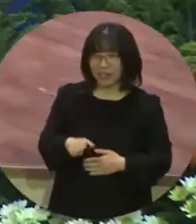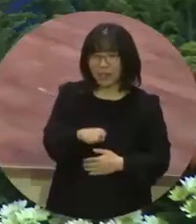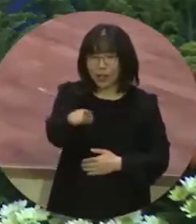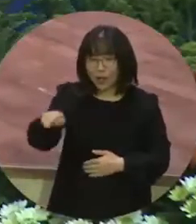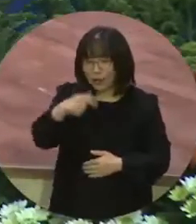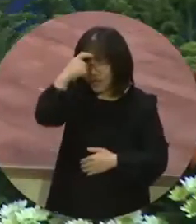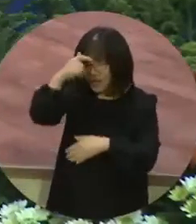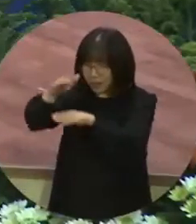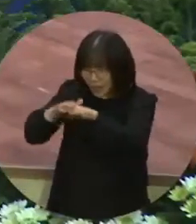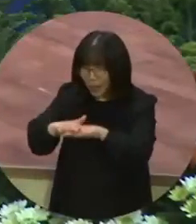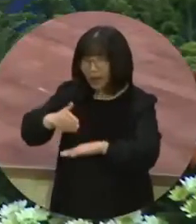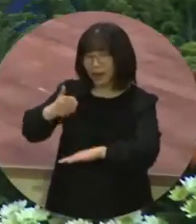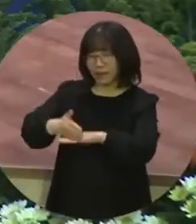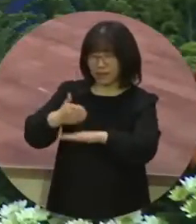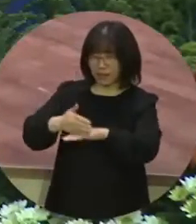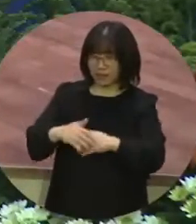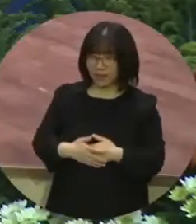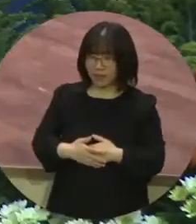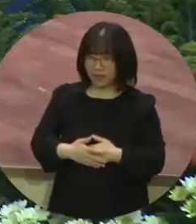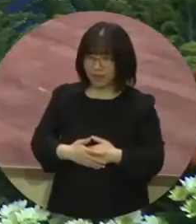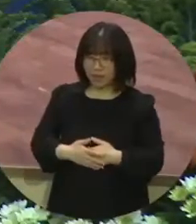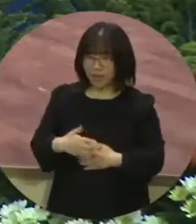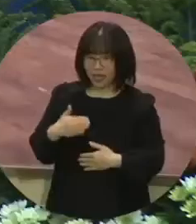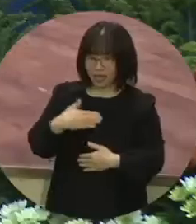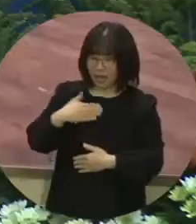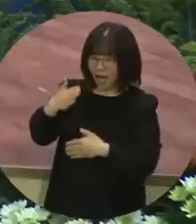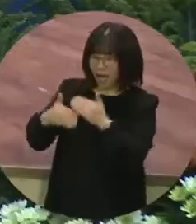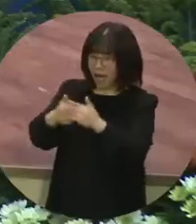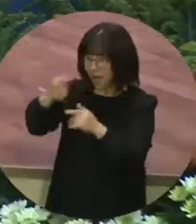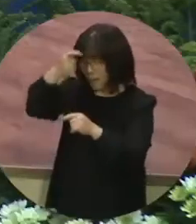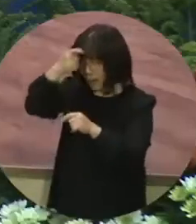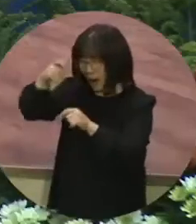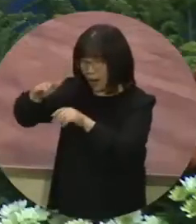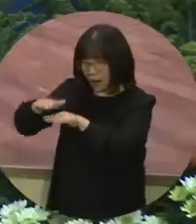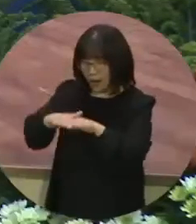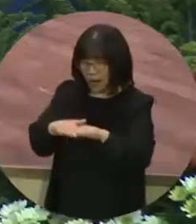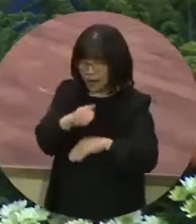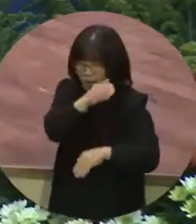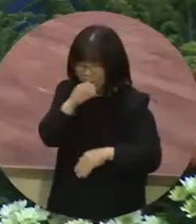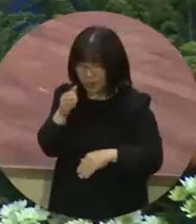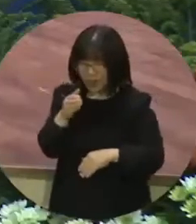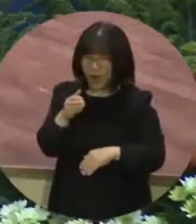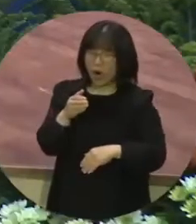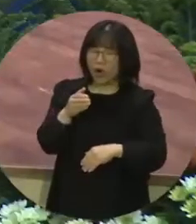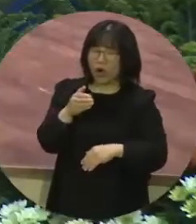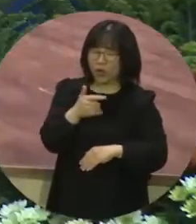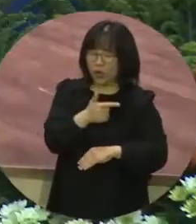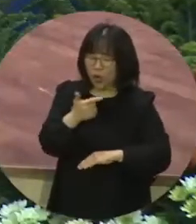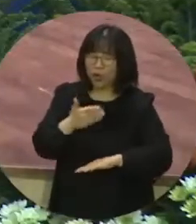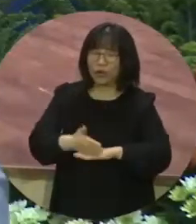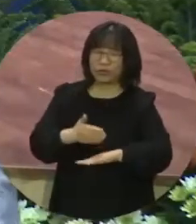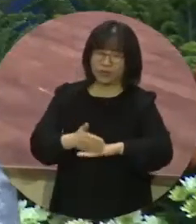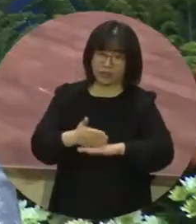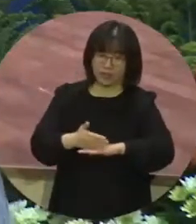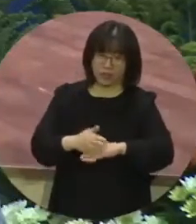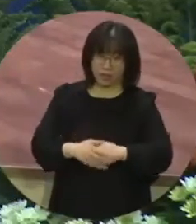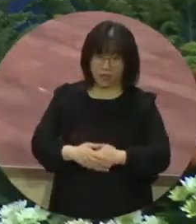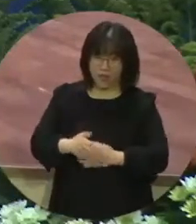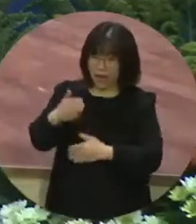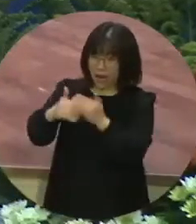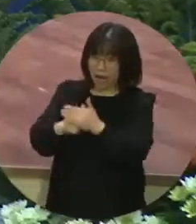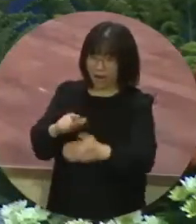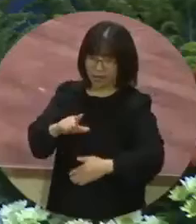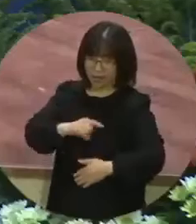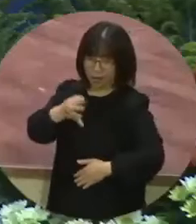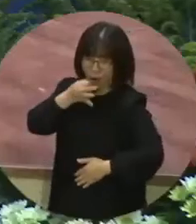거 감사하잖아요. 얼마나 내가 어떻게 하나님 앞에 예배할 수 있어요. 이런 특권 주신 거 감사하잖아요. 하나님 이름 부르면 기도할